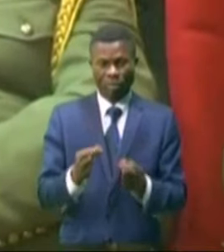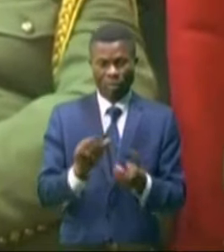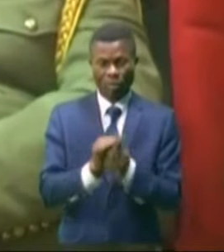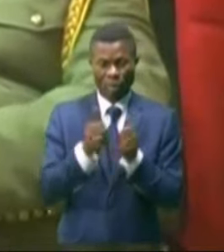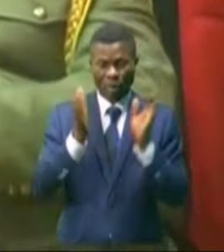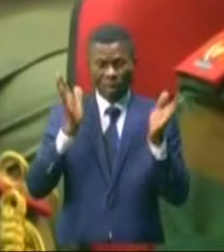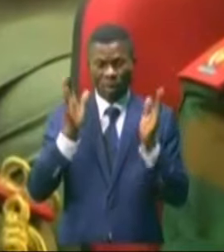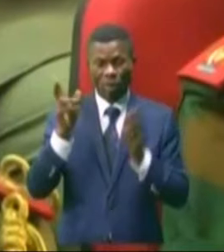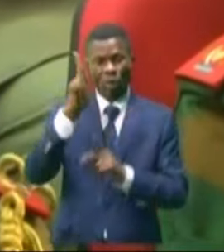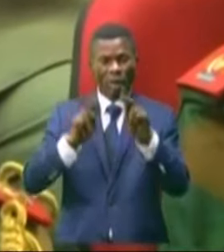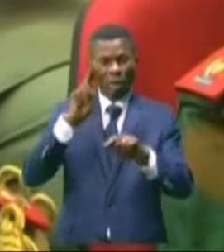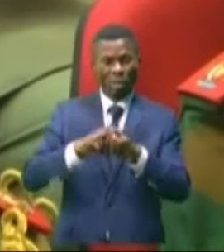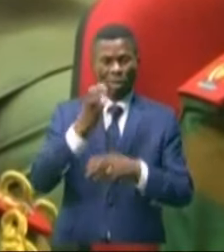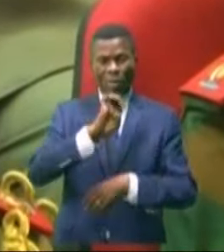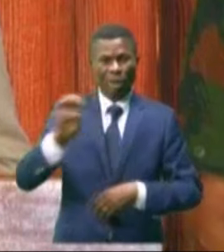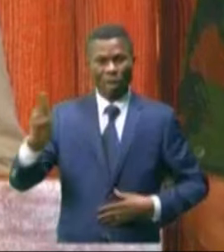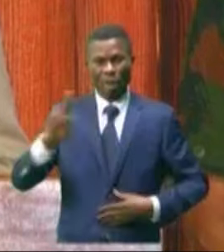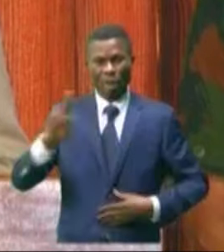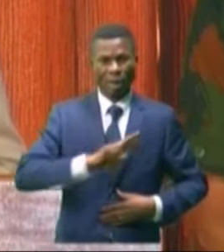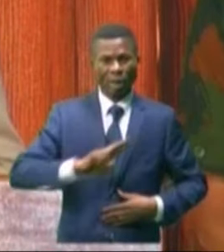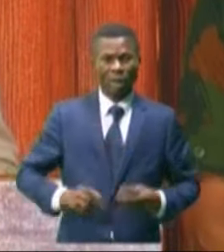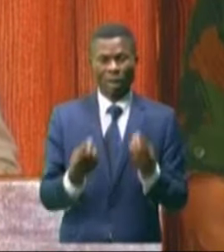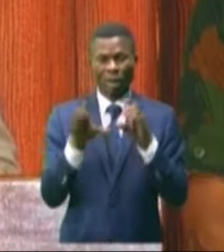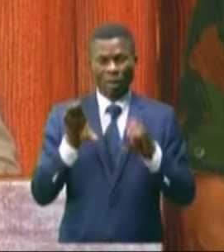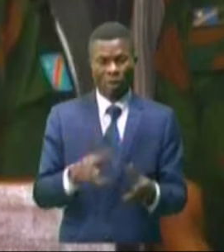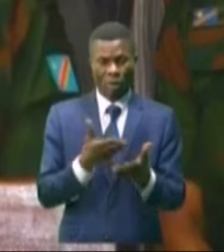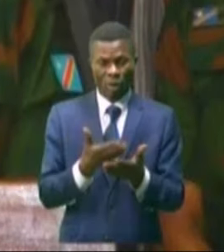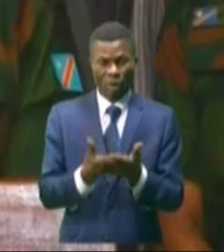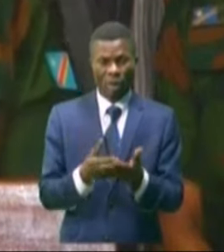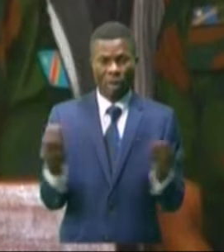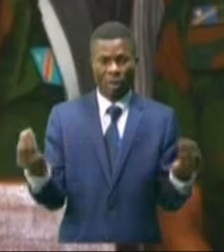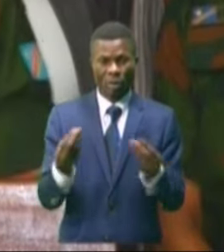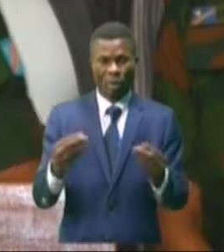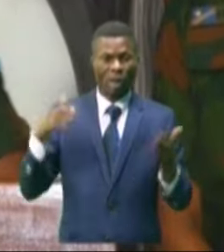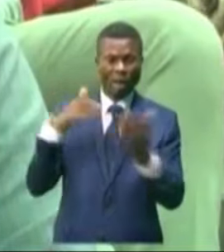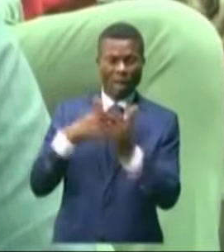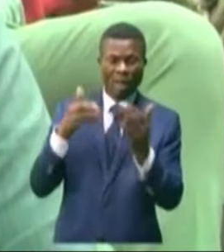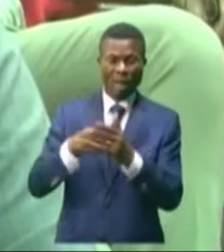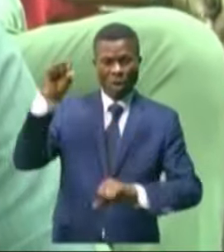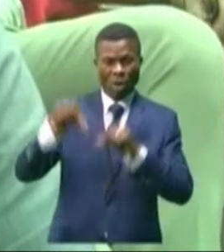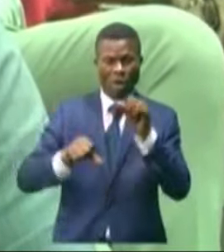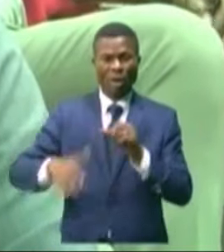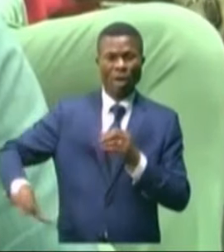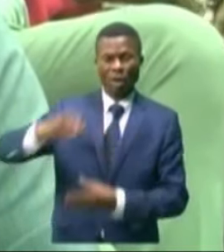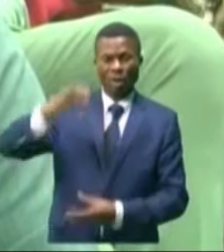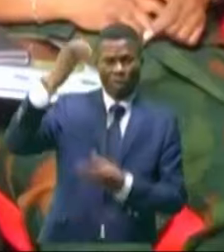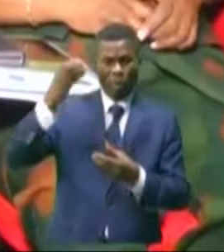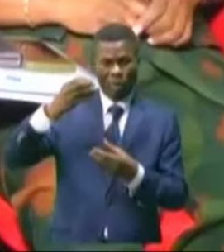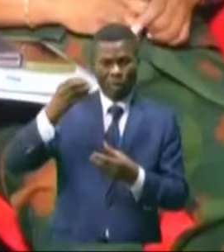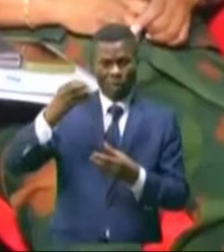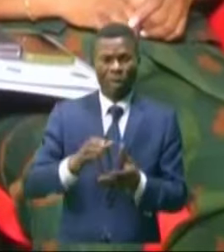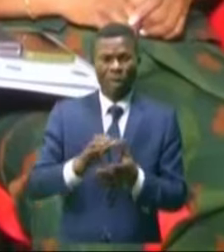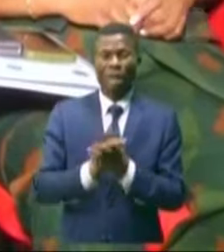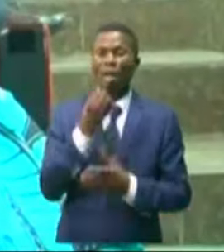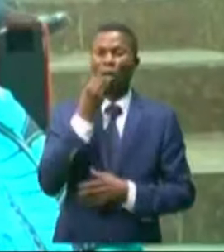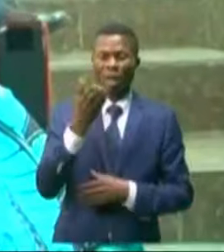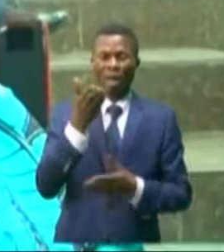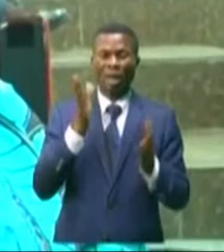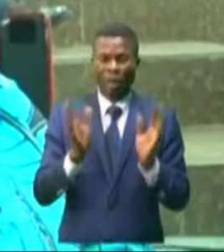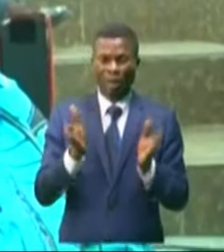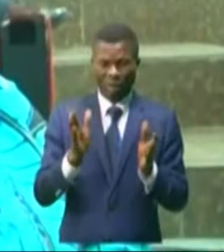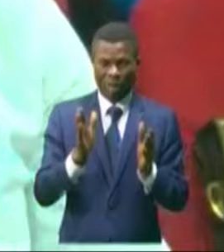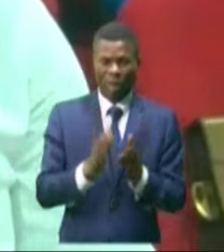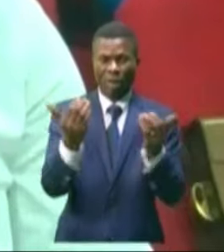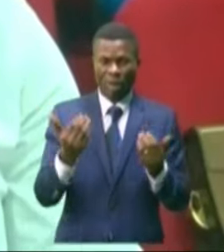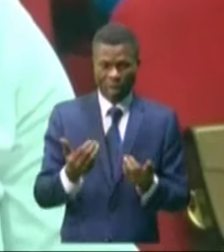la population de l'Est de la République démocratique du Congo du fait de l'agression barbare du Rwanda en est un exemple éloquent. La volonté